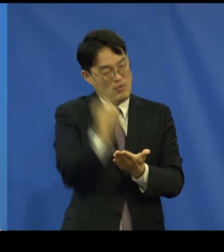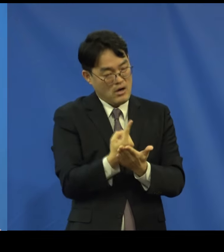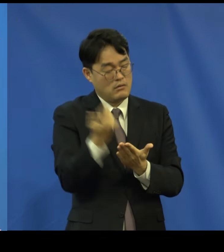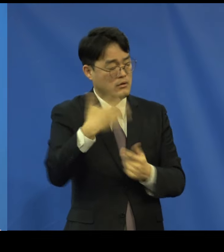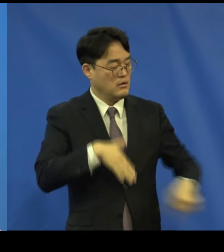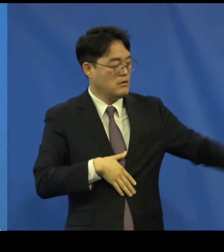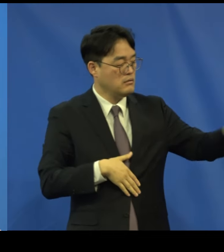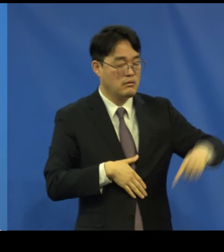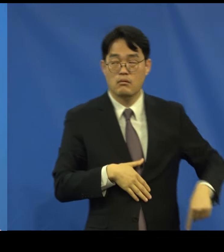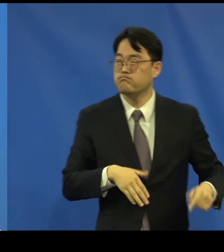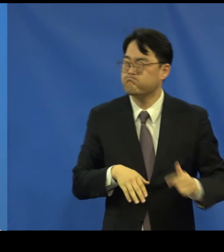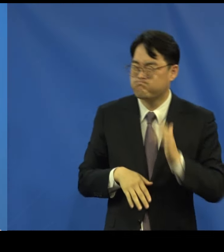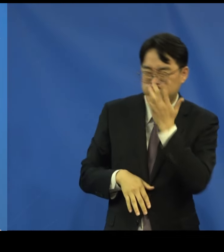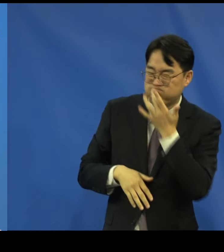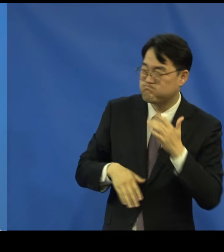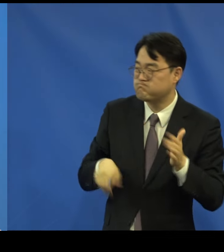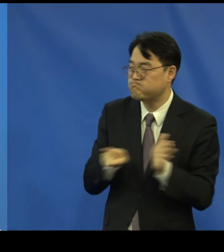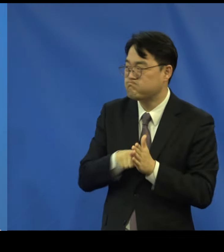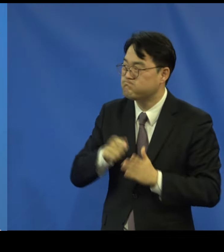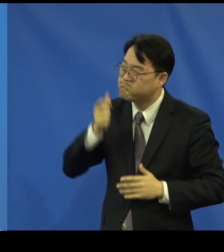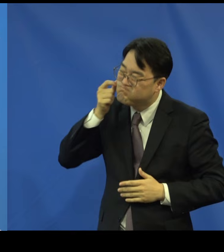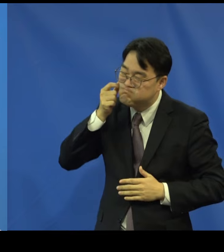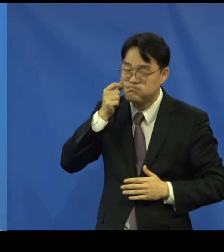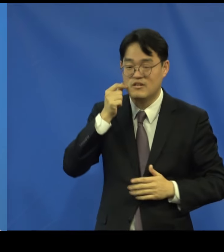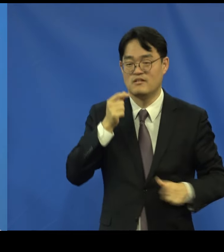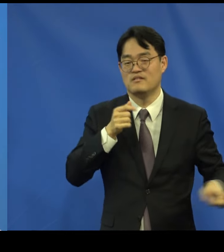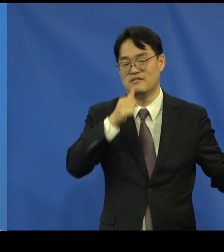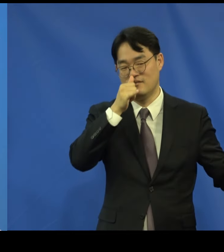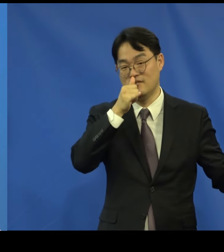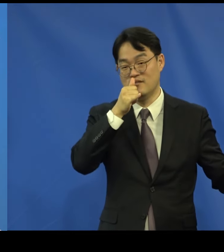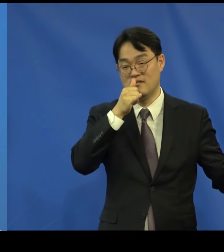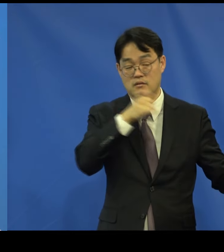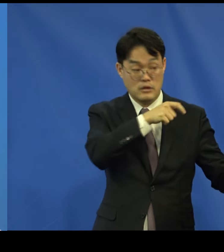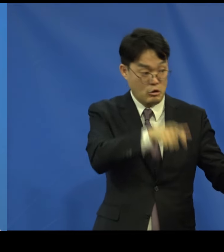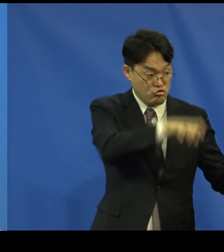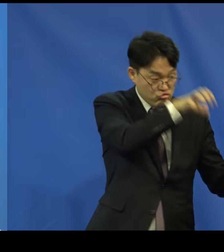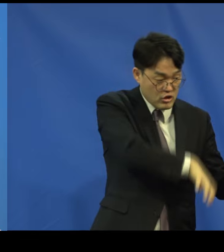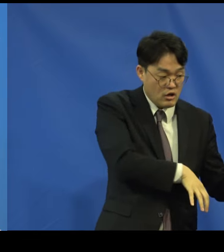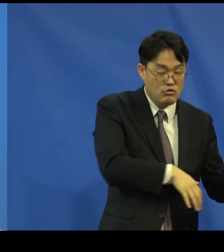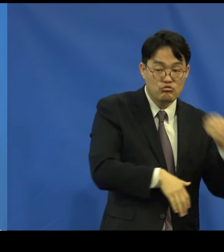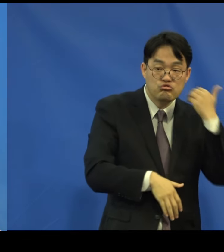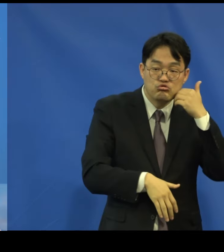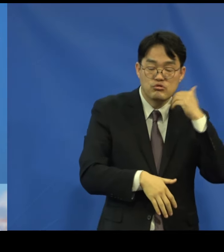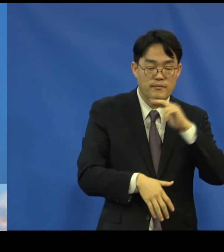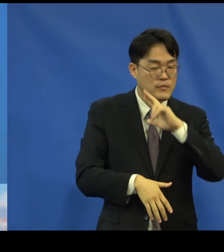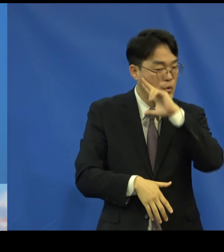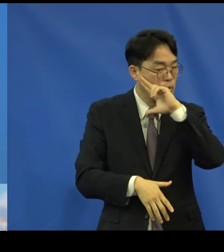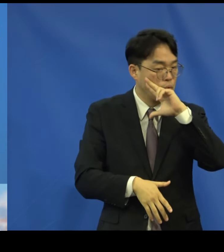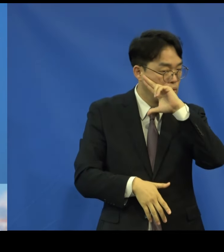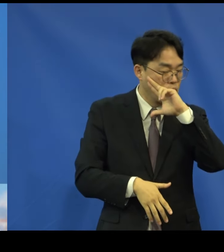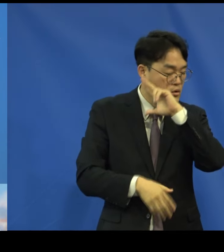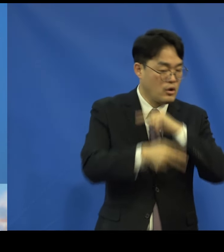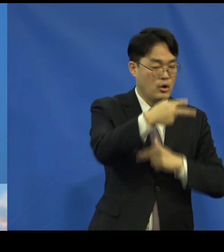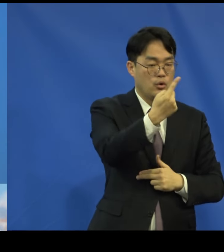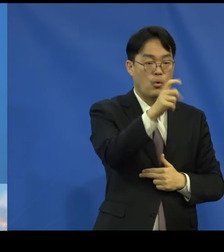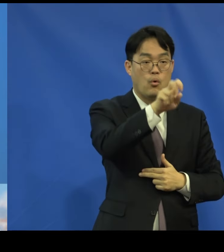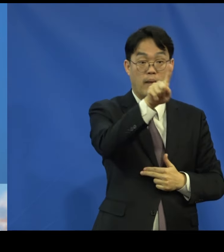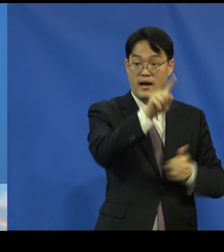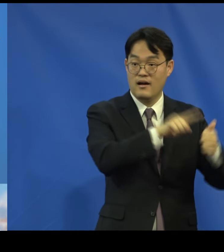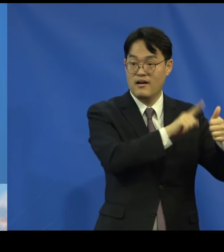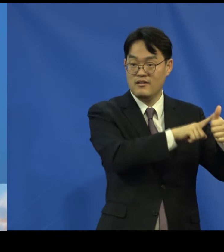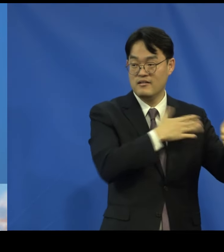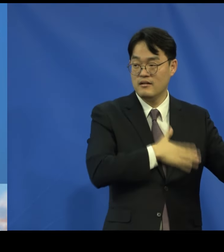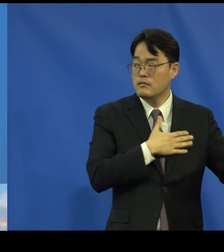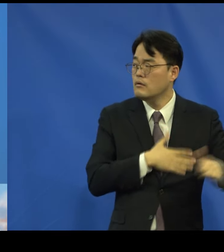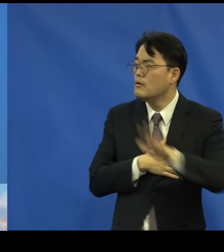약속입니다. 자, 도마가 이제 그 말씀에 질문을 던져요. 5절에 도마가 이르되 주여, 주께서 어디로 가시는지